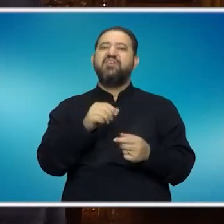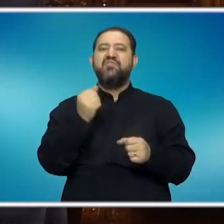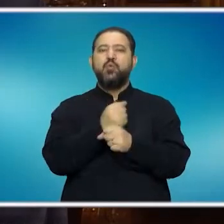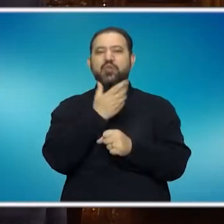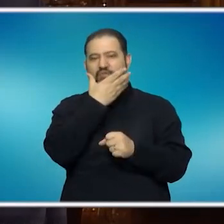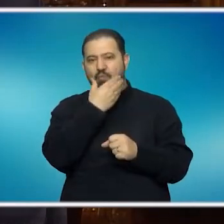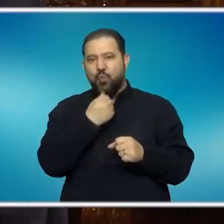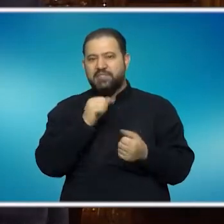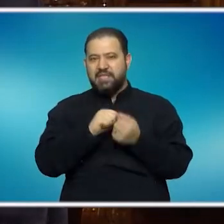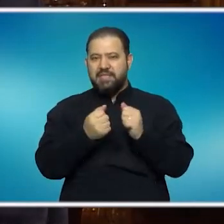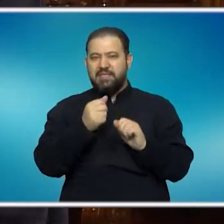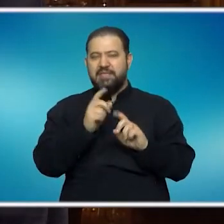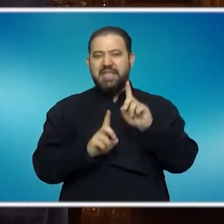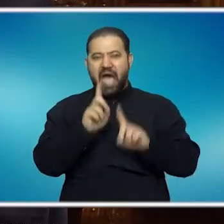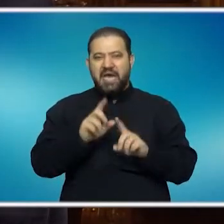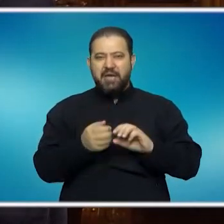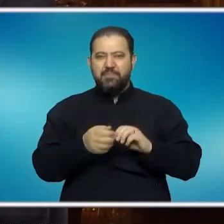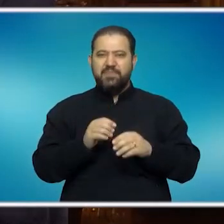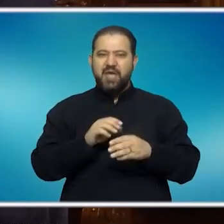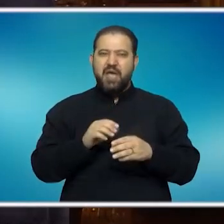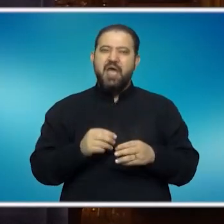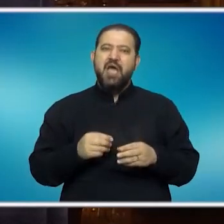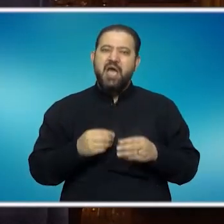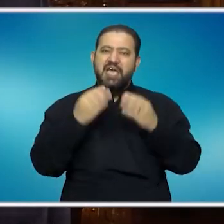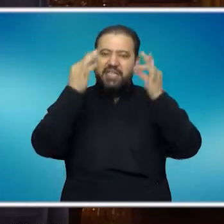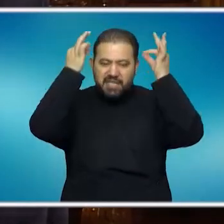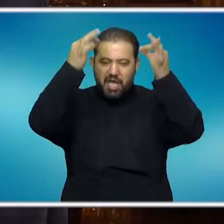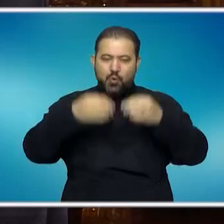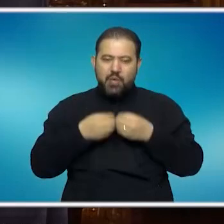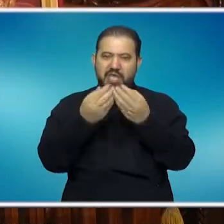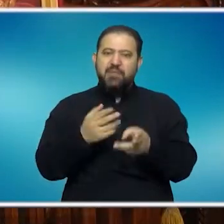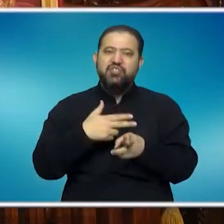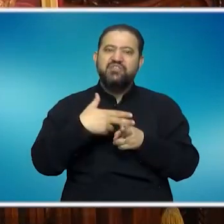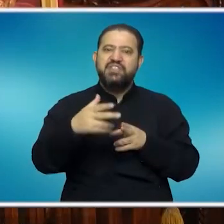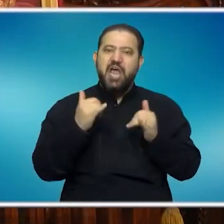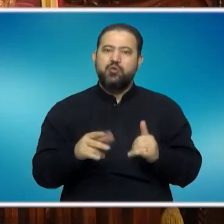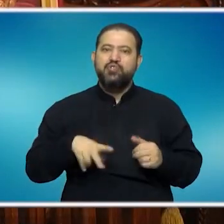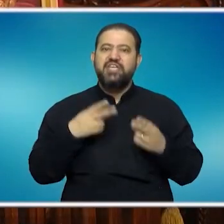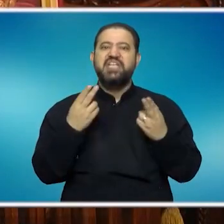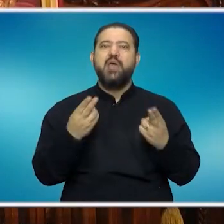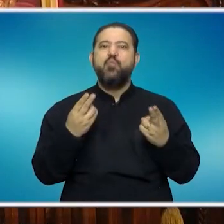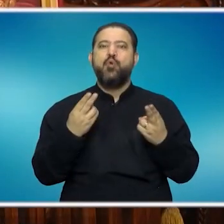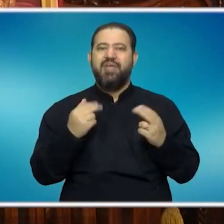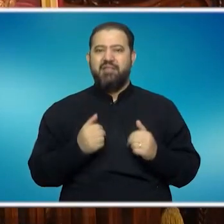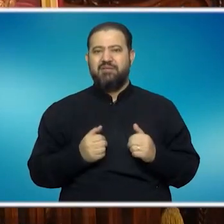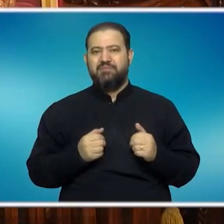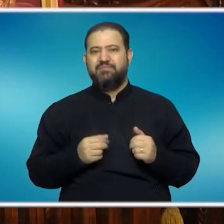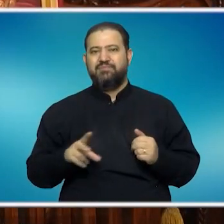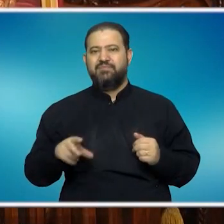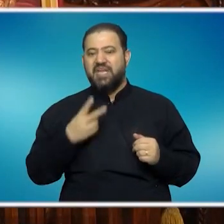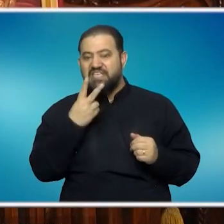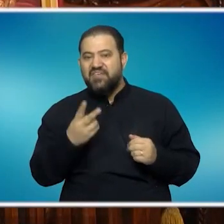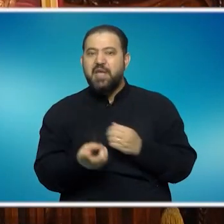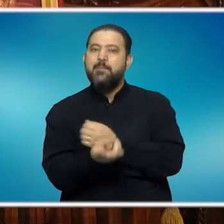le relaționezi cu sfințenia, cum s-au întâmplat în toți sfinții și mai ales în Maica Domnului, atunci au valoare. Atunci ele vin